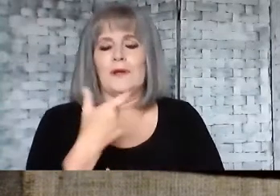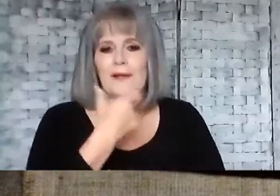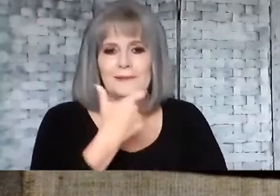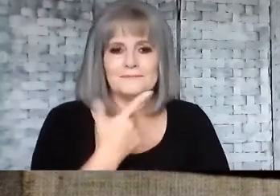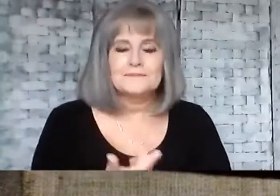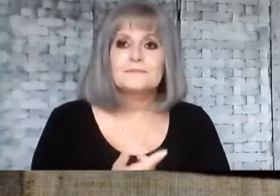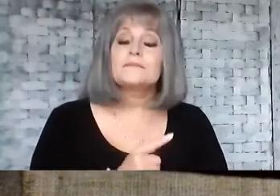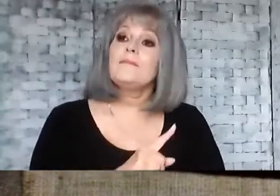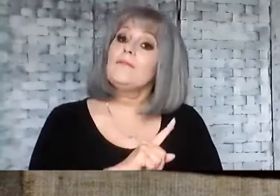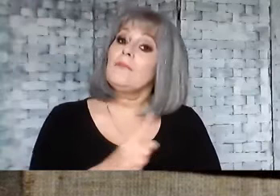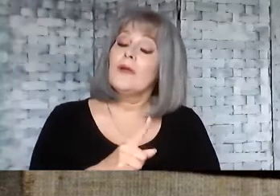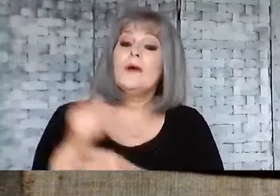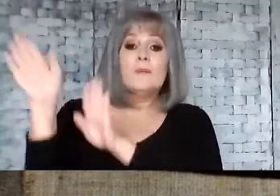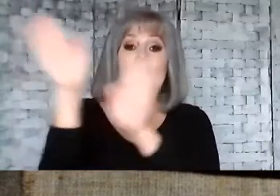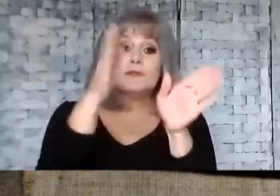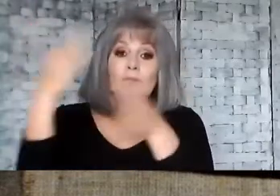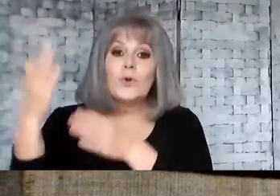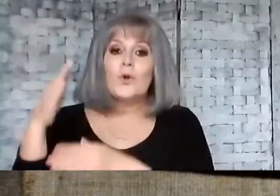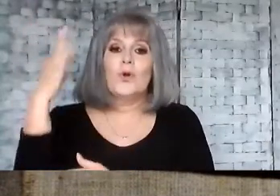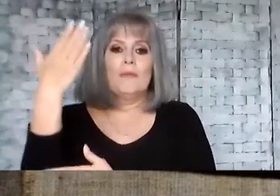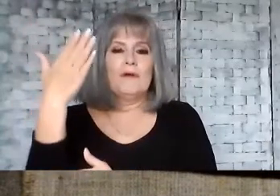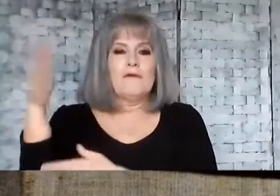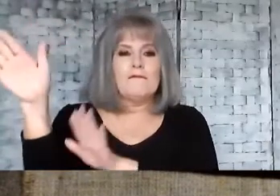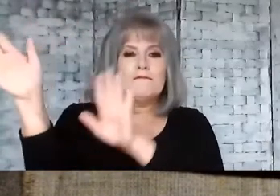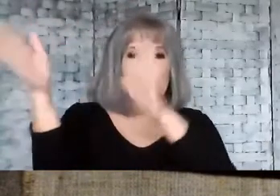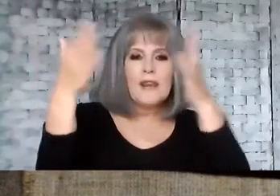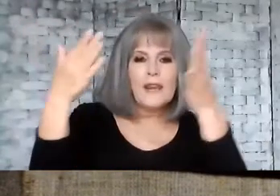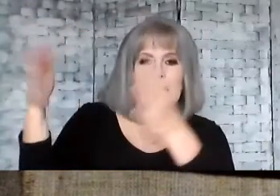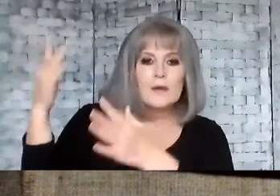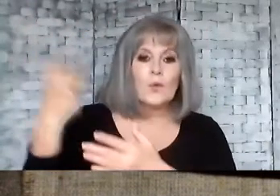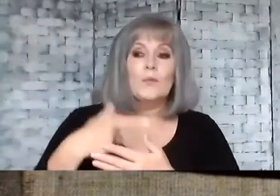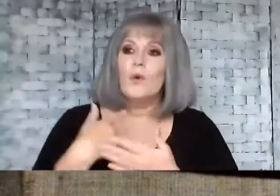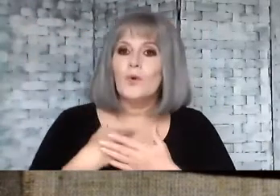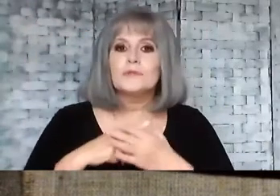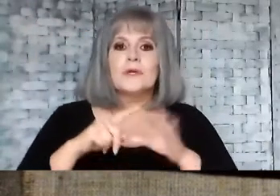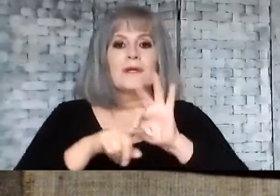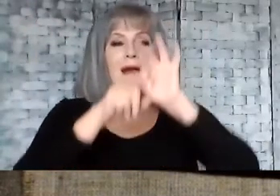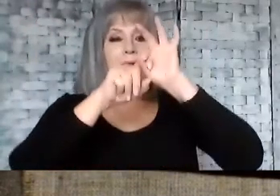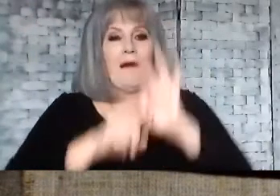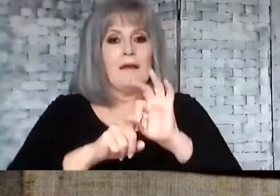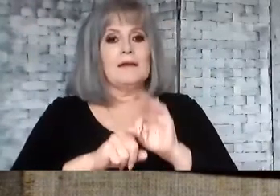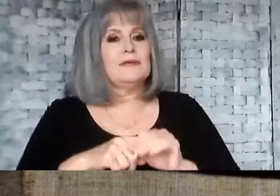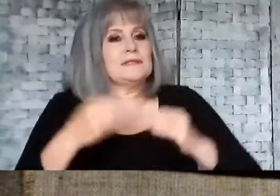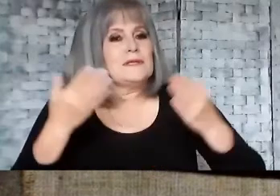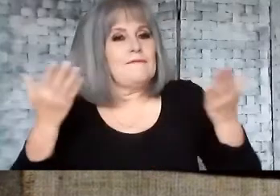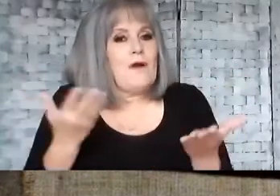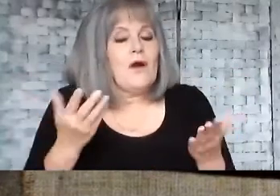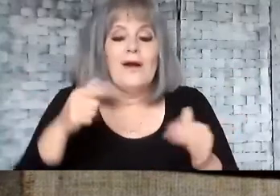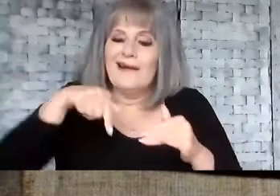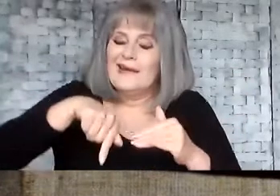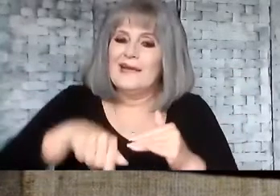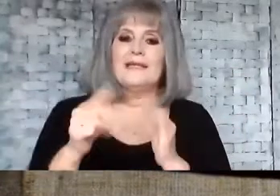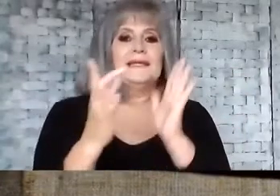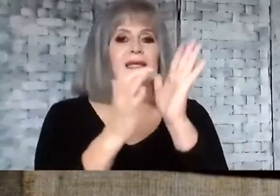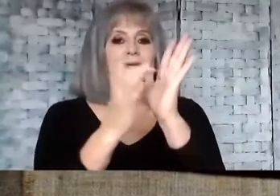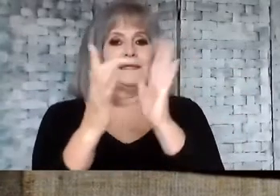slaan. In elk geval, as die winde kom, as die storms kom, kan ons diep geanker wees in Jesus, en ek